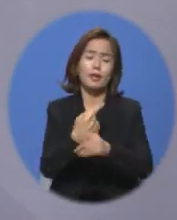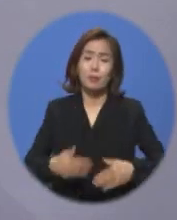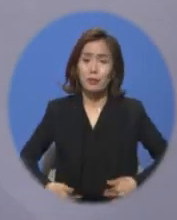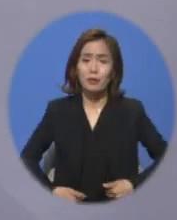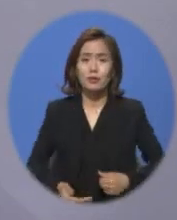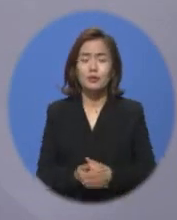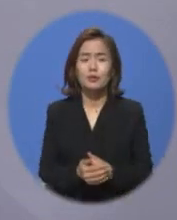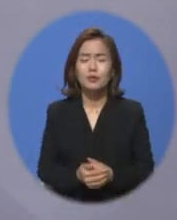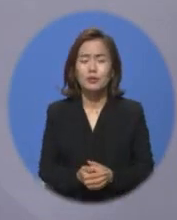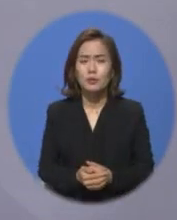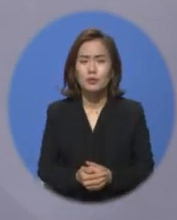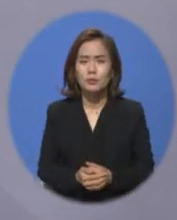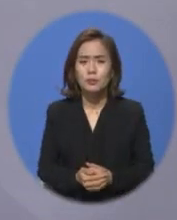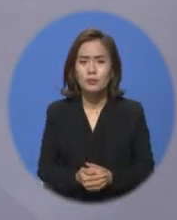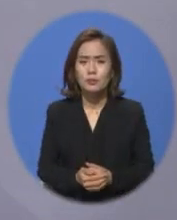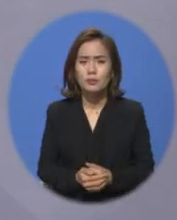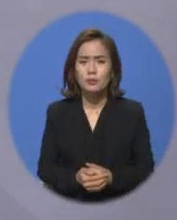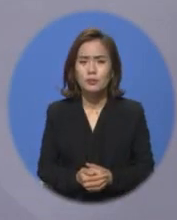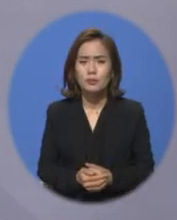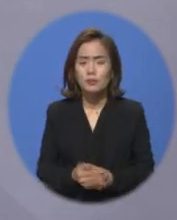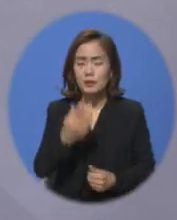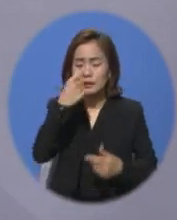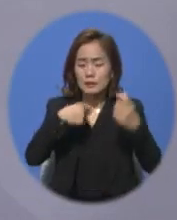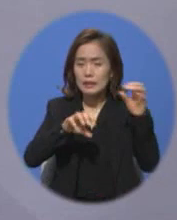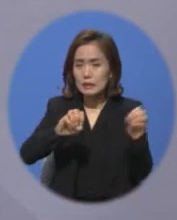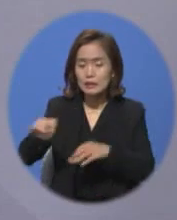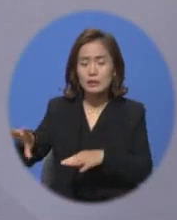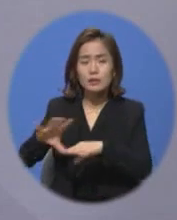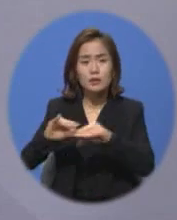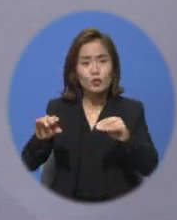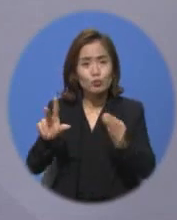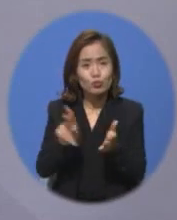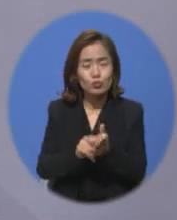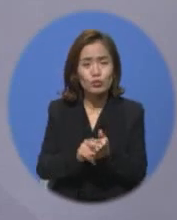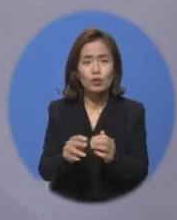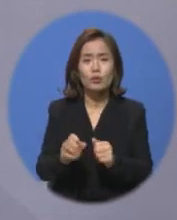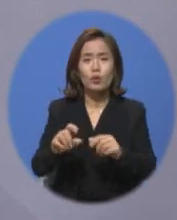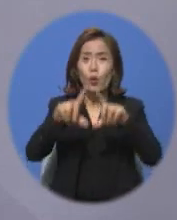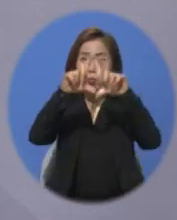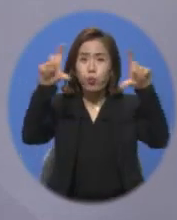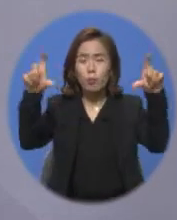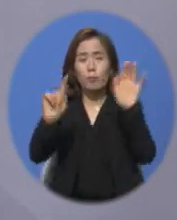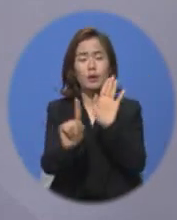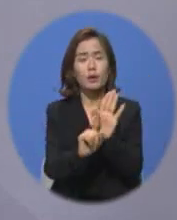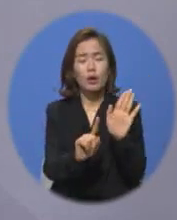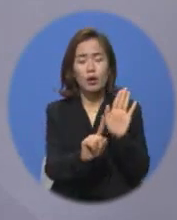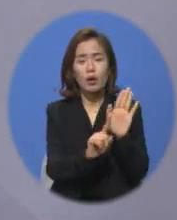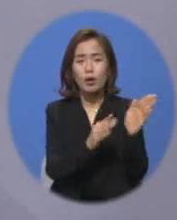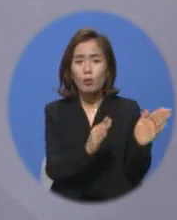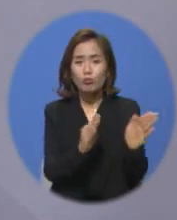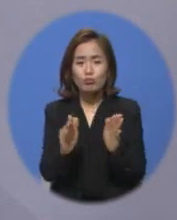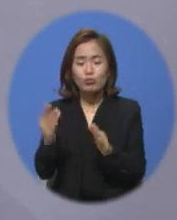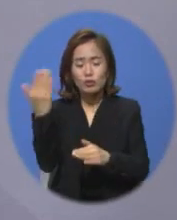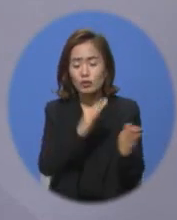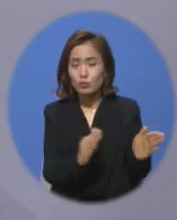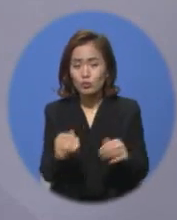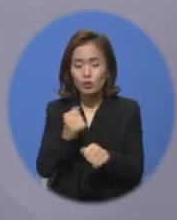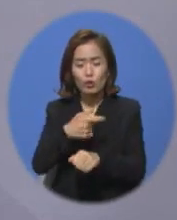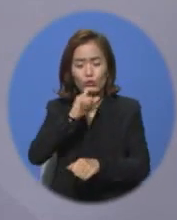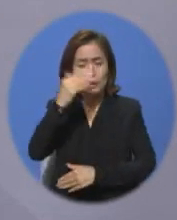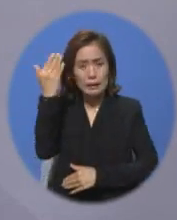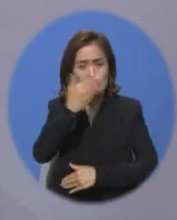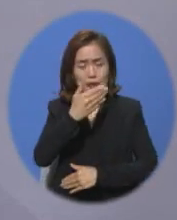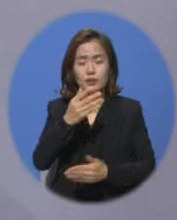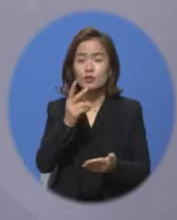. 분수관리,폐기물 처리,간판유지보수,수질 정화및식품